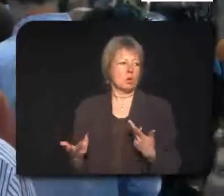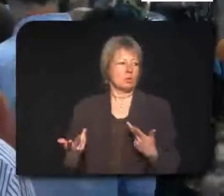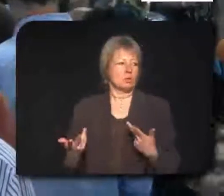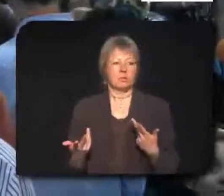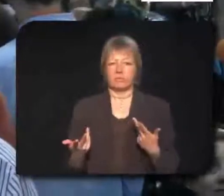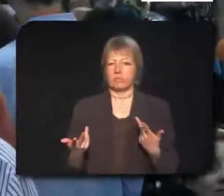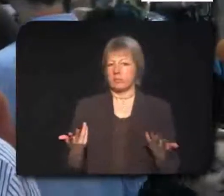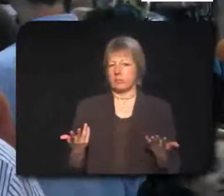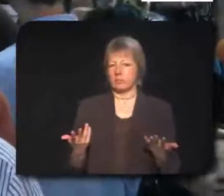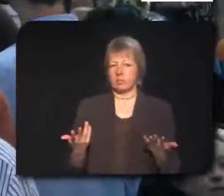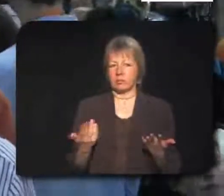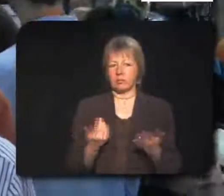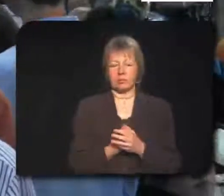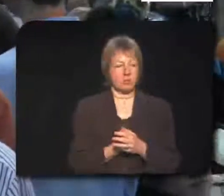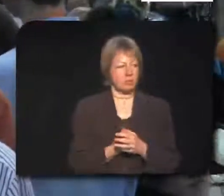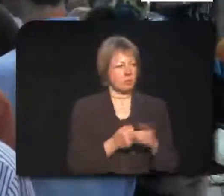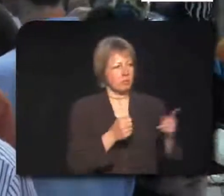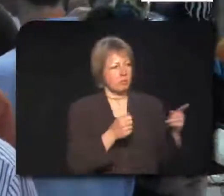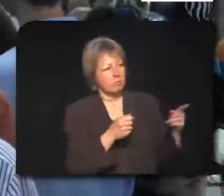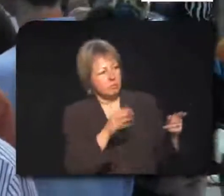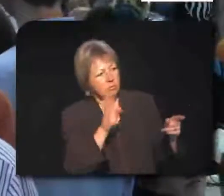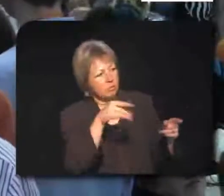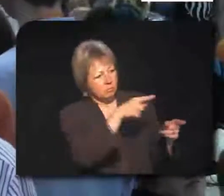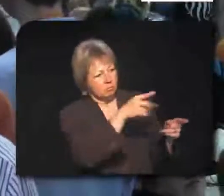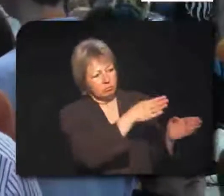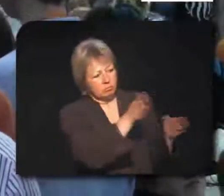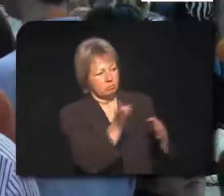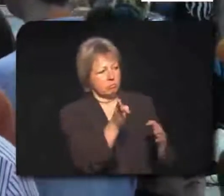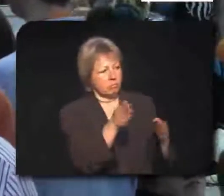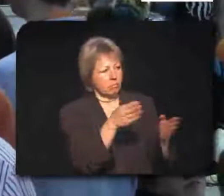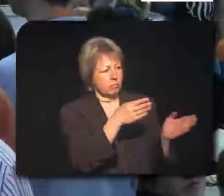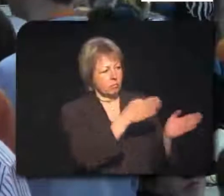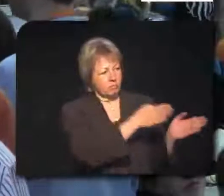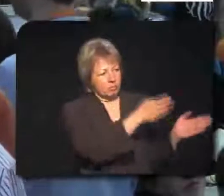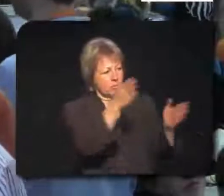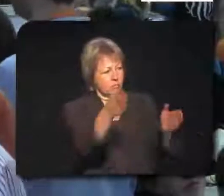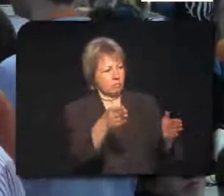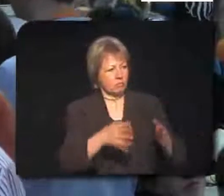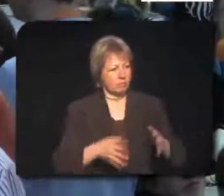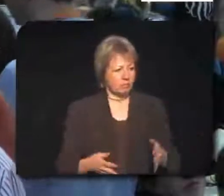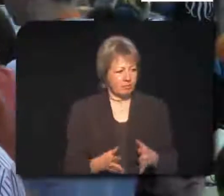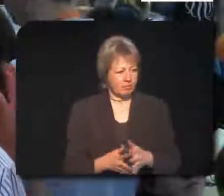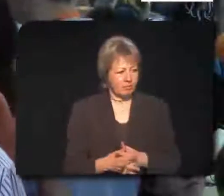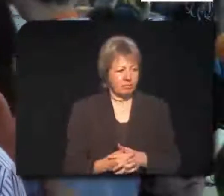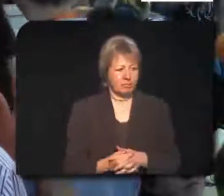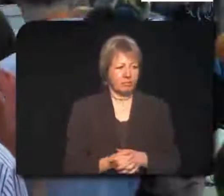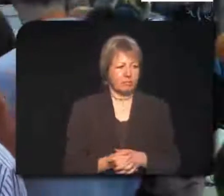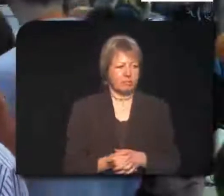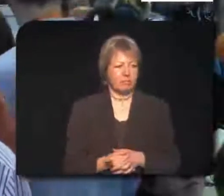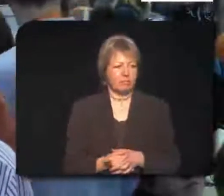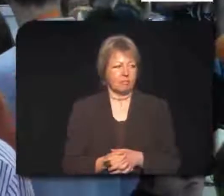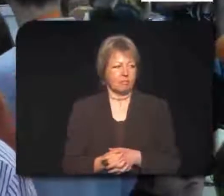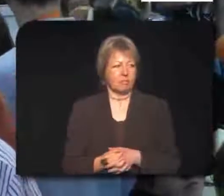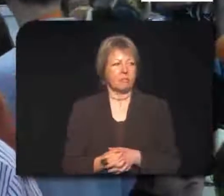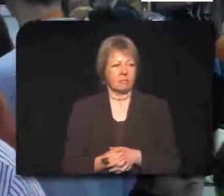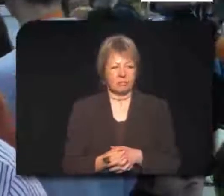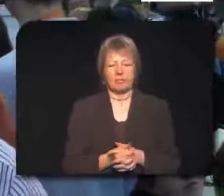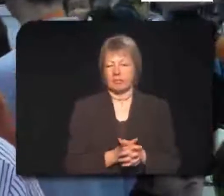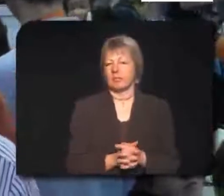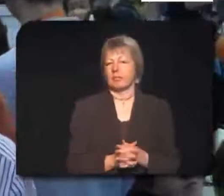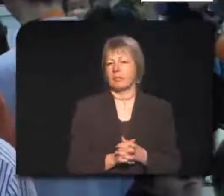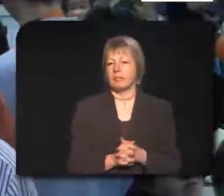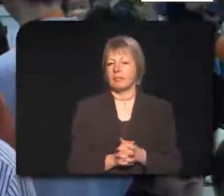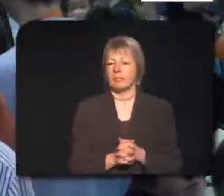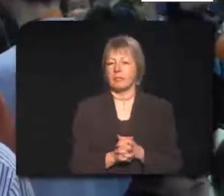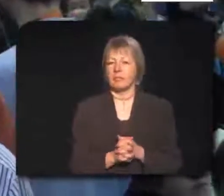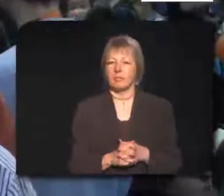auch wir könnten hier auf Delegation haben in dem ganz einfach jemand der rausgeht dem anderen die Karte gibt auch wir